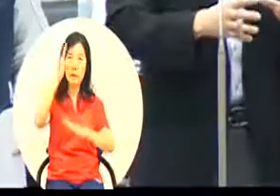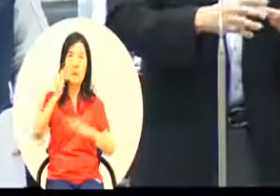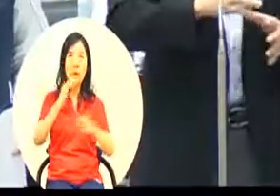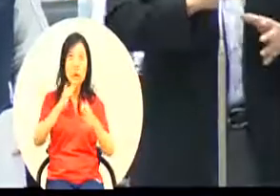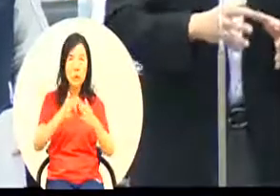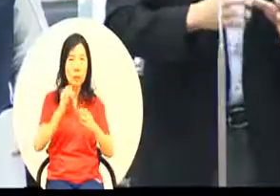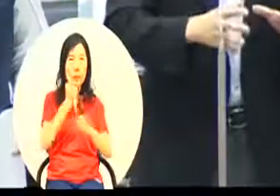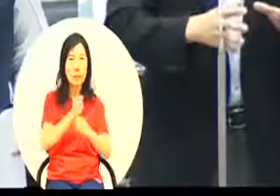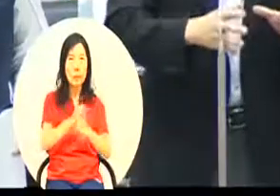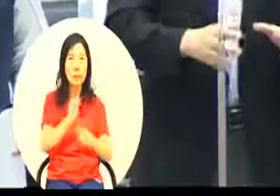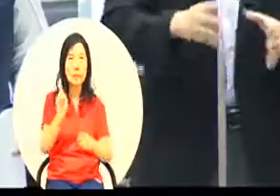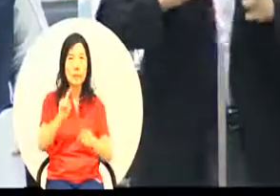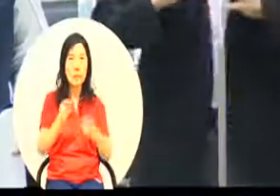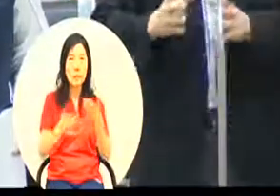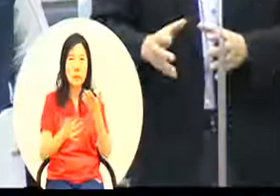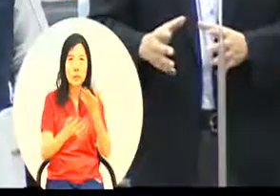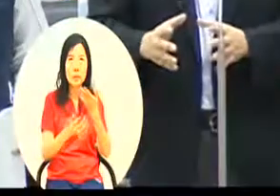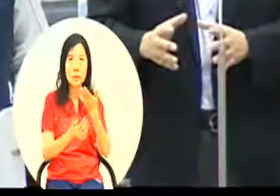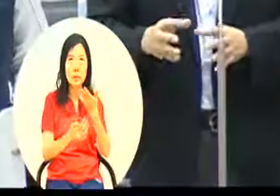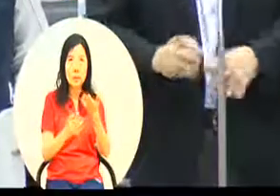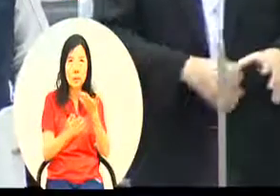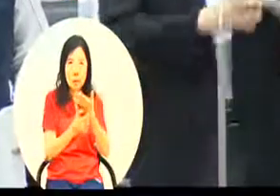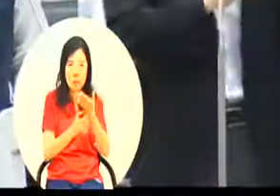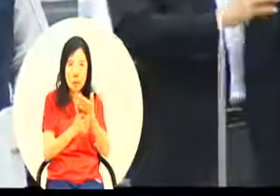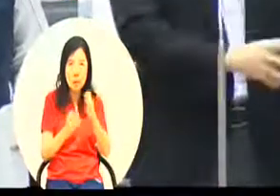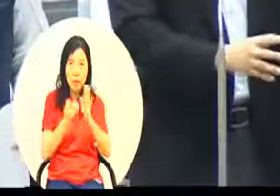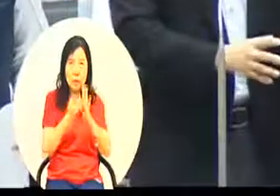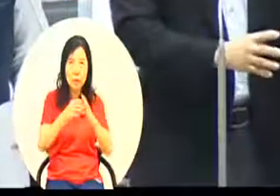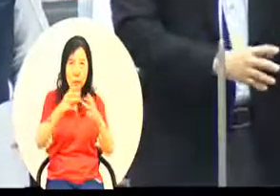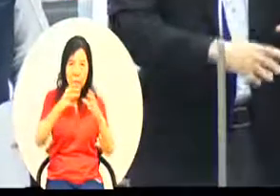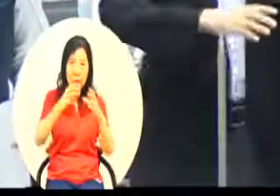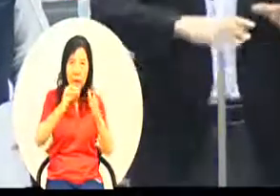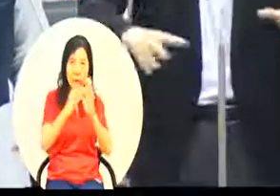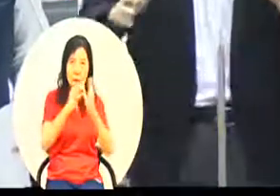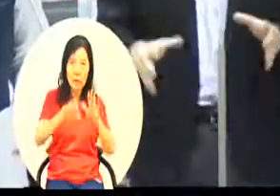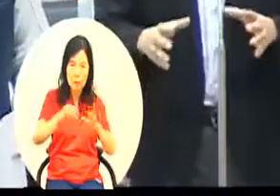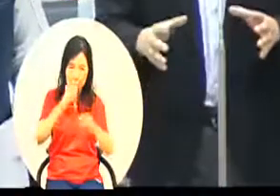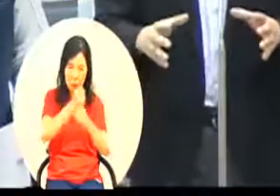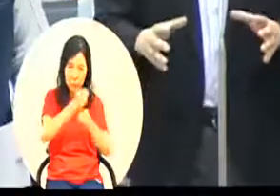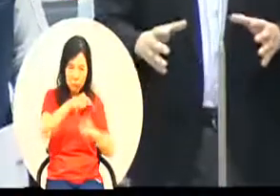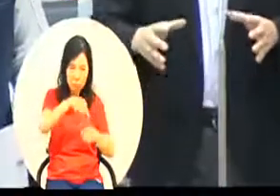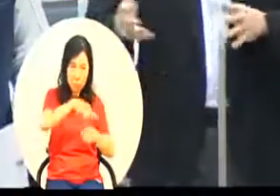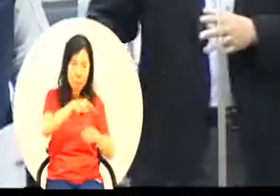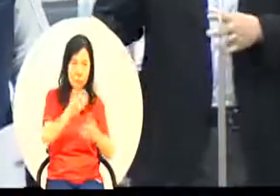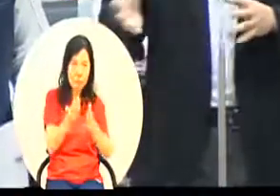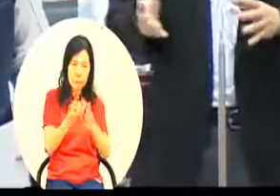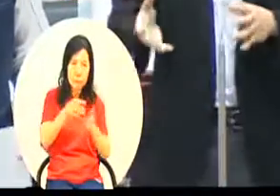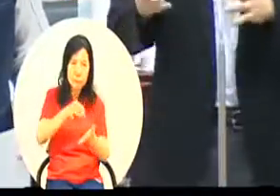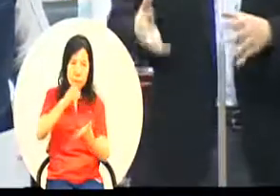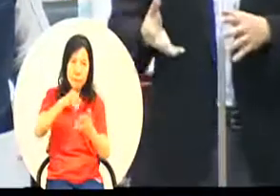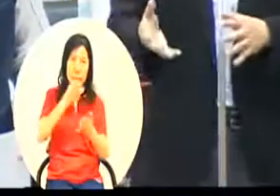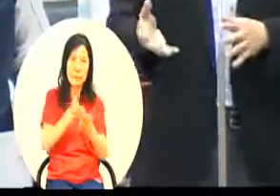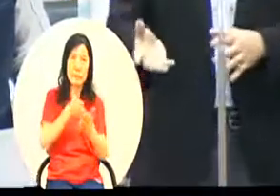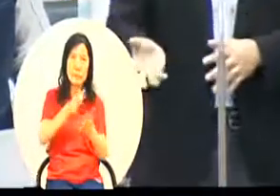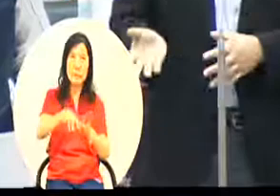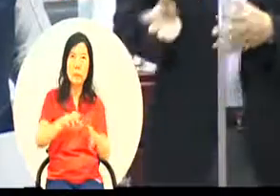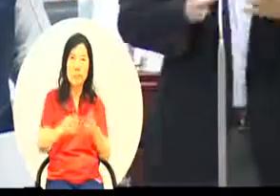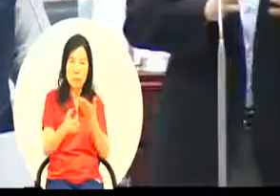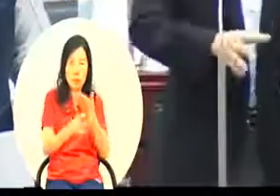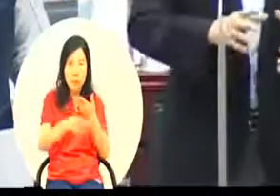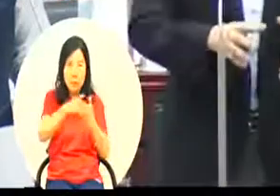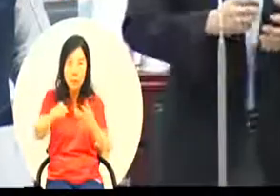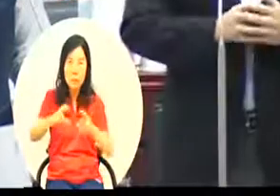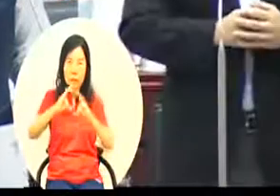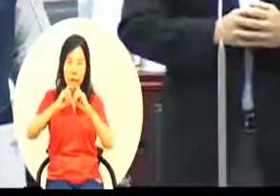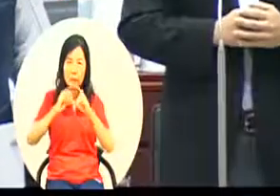的毒品防治局是做这一块，不是做查缉的工作，是做这些就是吸毒的回